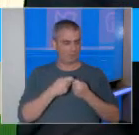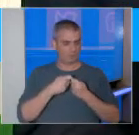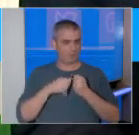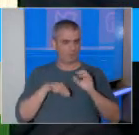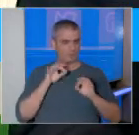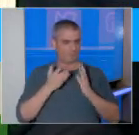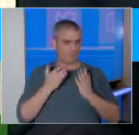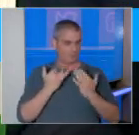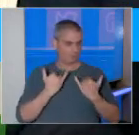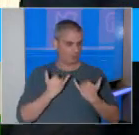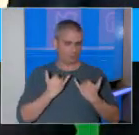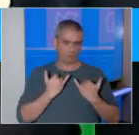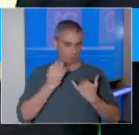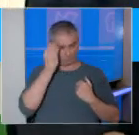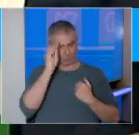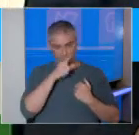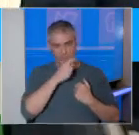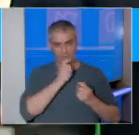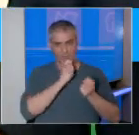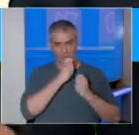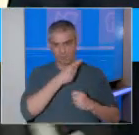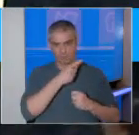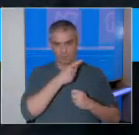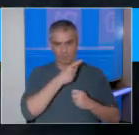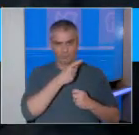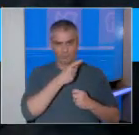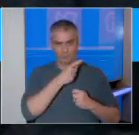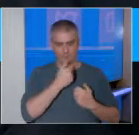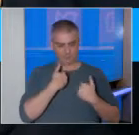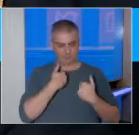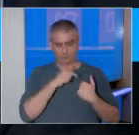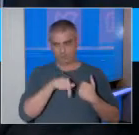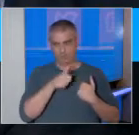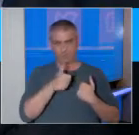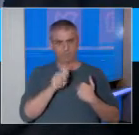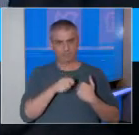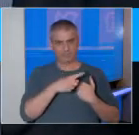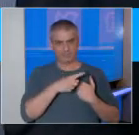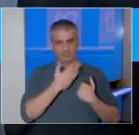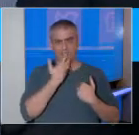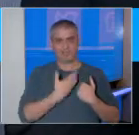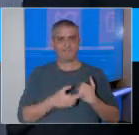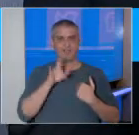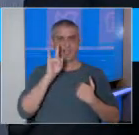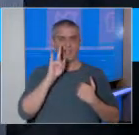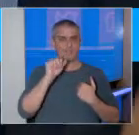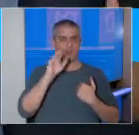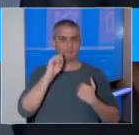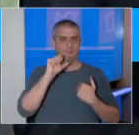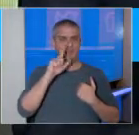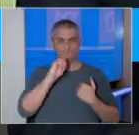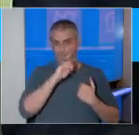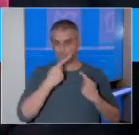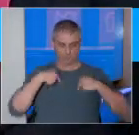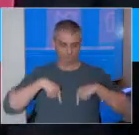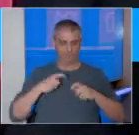נבחרות, היום הודיעה בראיון אצלי כאן בערוץ כנסת הרב חיים אמסלם,